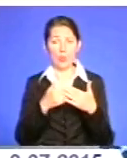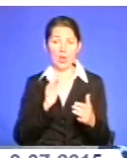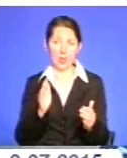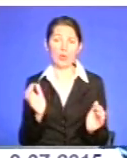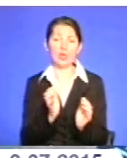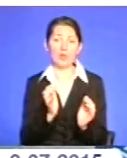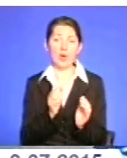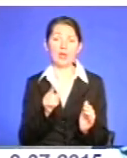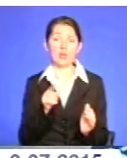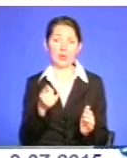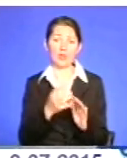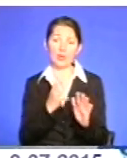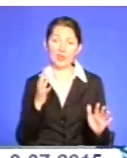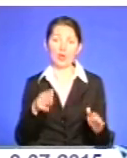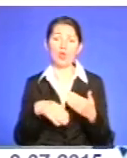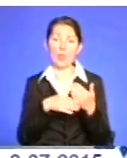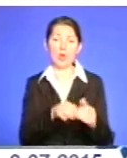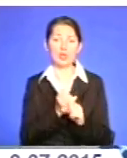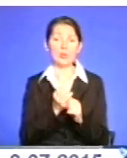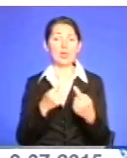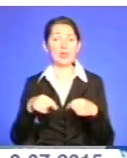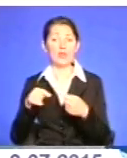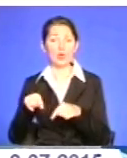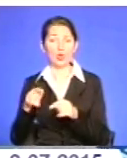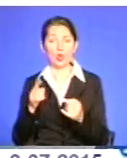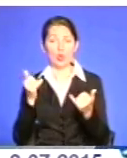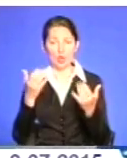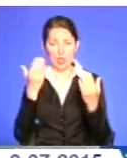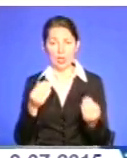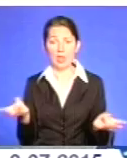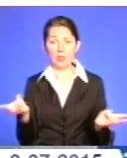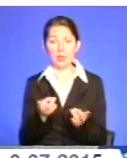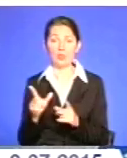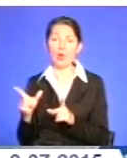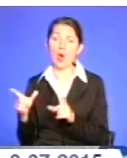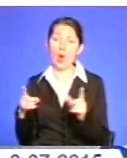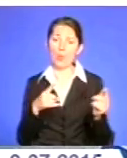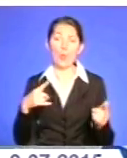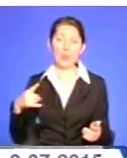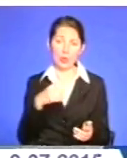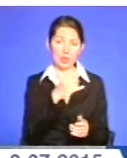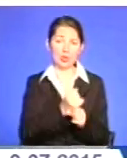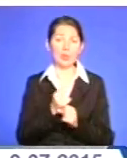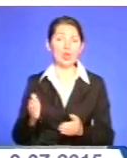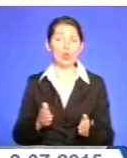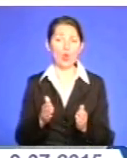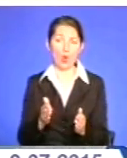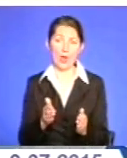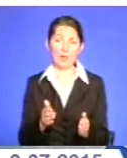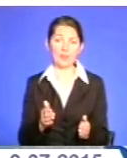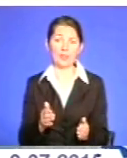буде допомагати їм зробити інфраструктуру, що для сьогоднішнього дня потрібно. Це доїзд, зробити дороги і